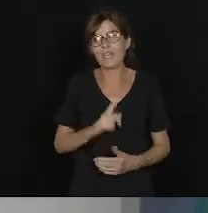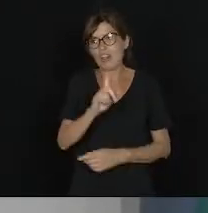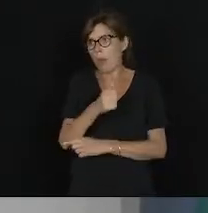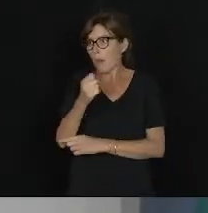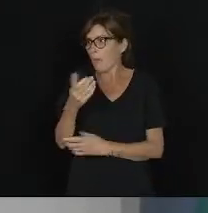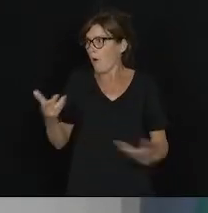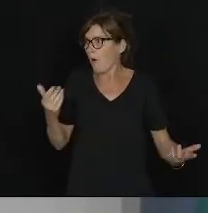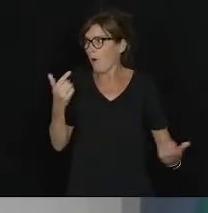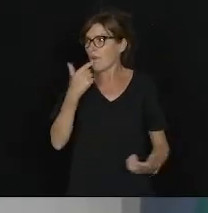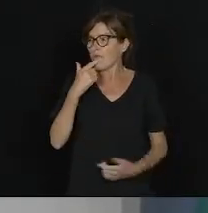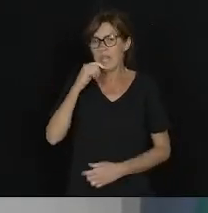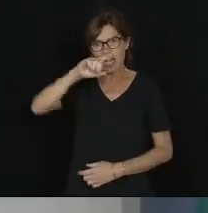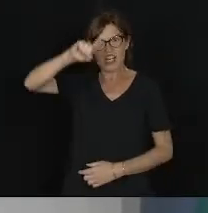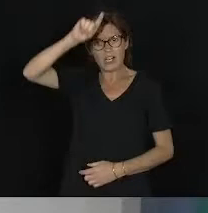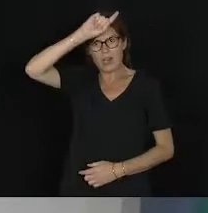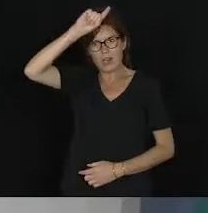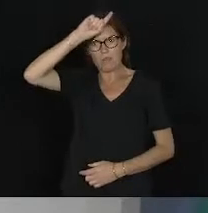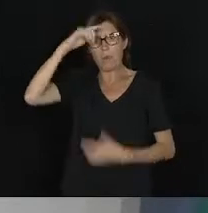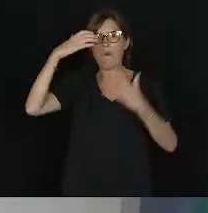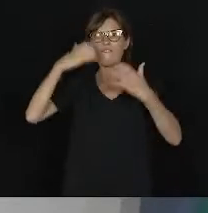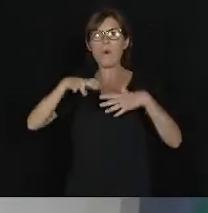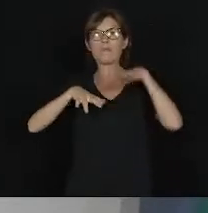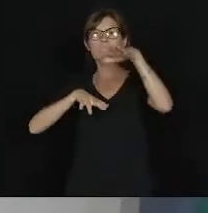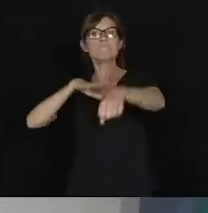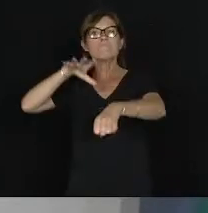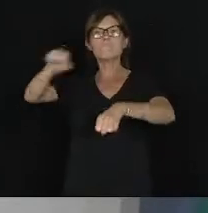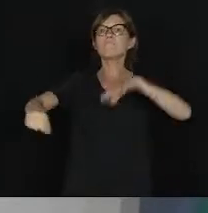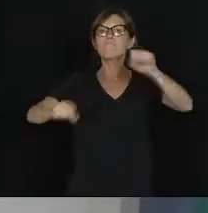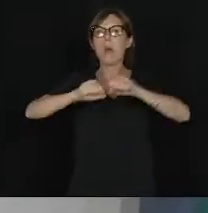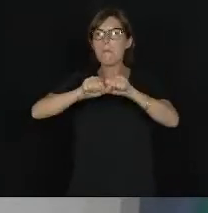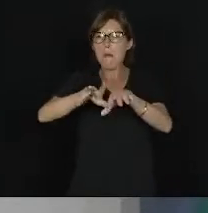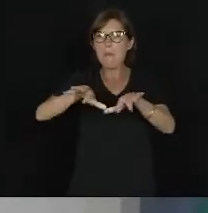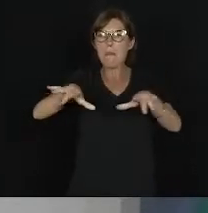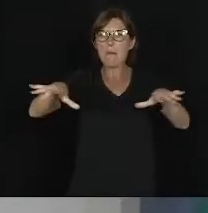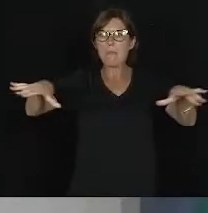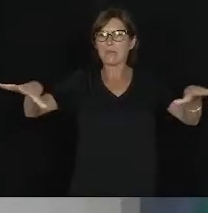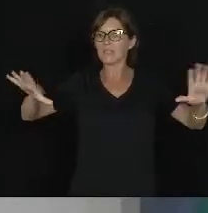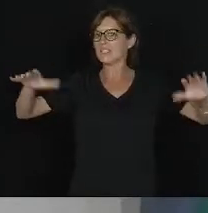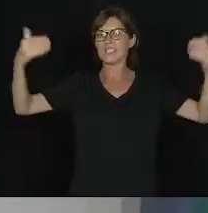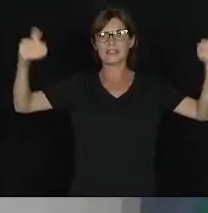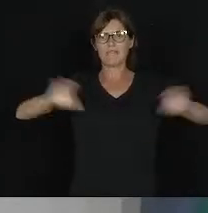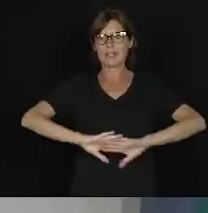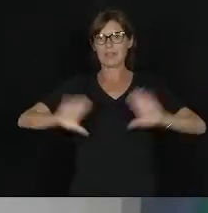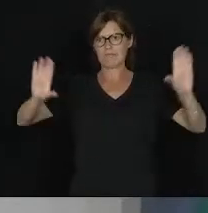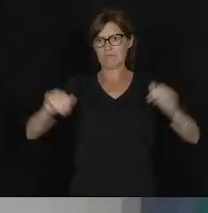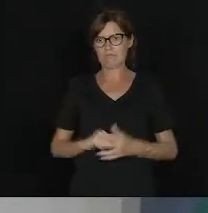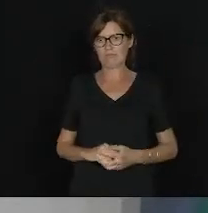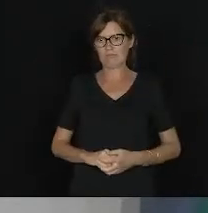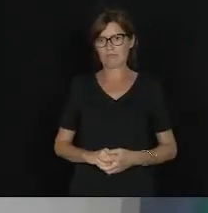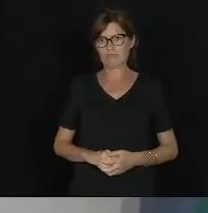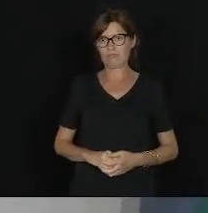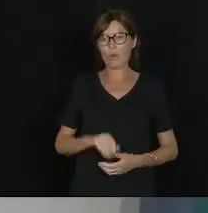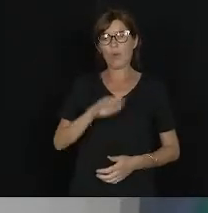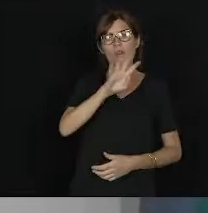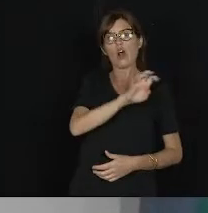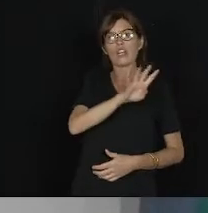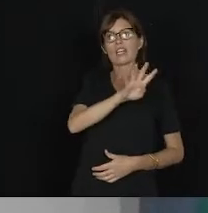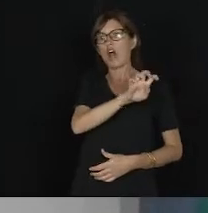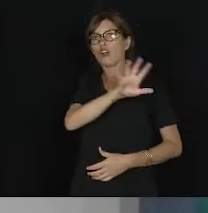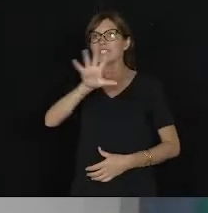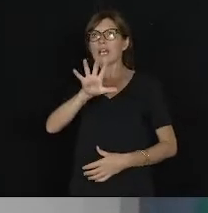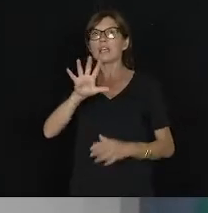indiquer la fin de la germanité. Et de facto, quand on regarde ce qui se passe entre 1944 et 1945, on s'aperçoit qu'en